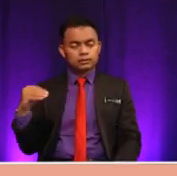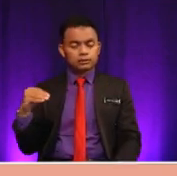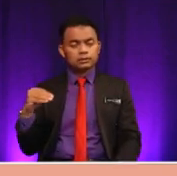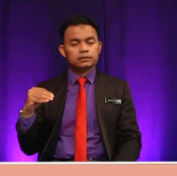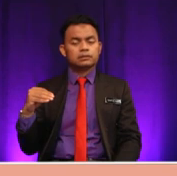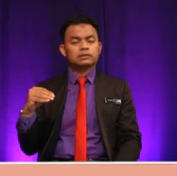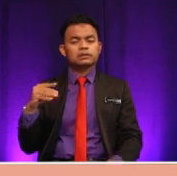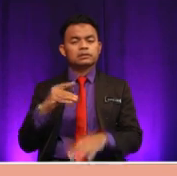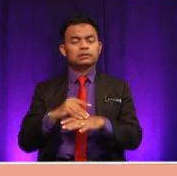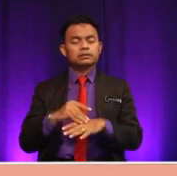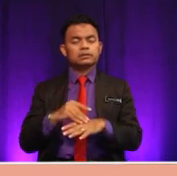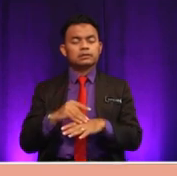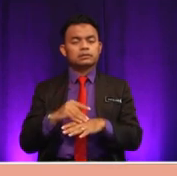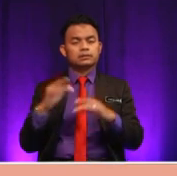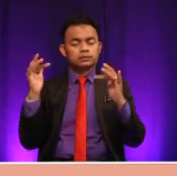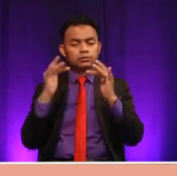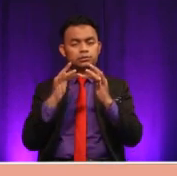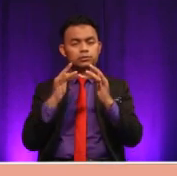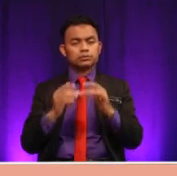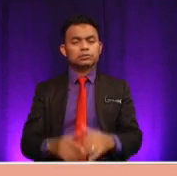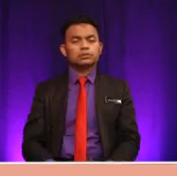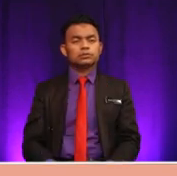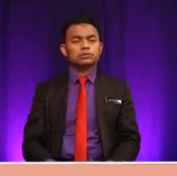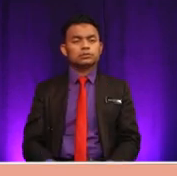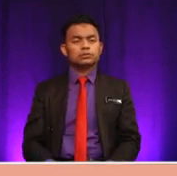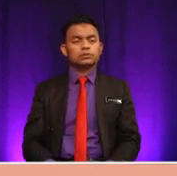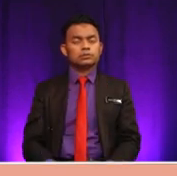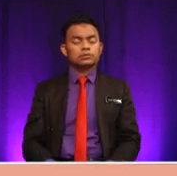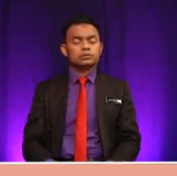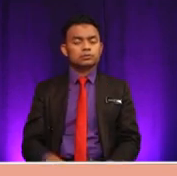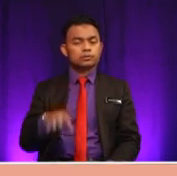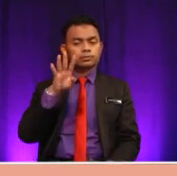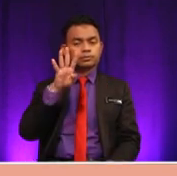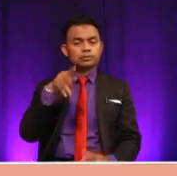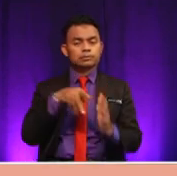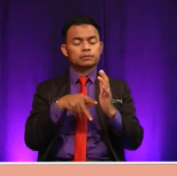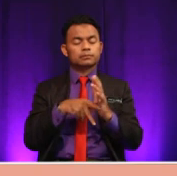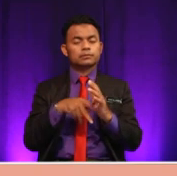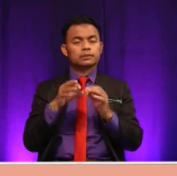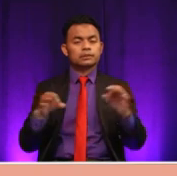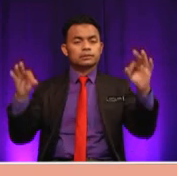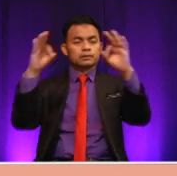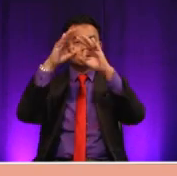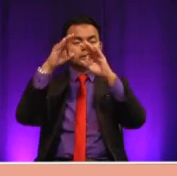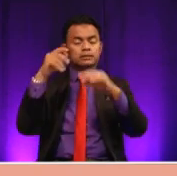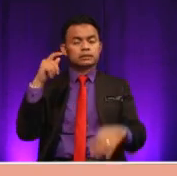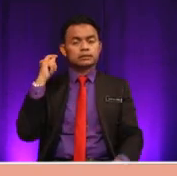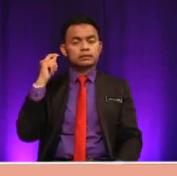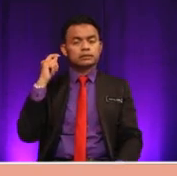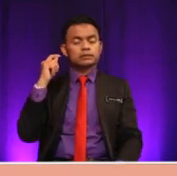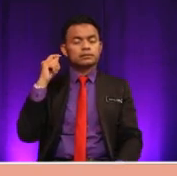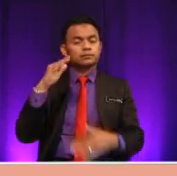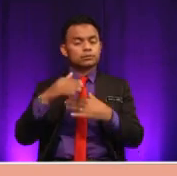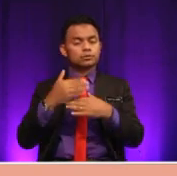poin yang poin penting yang saya coba sampaikan bila belajar ingat Pak perkara penting tadi sebenarnya memudahkan untuk pelajaran menjawab soal